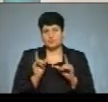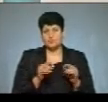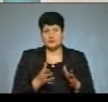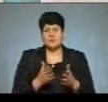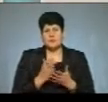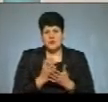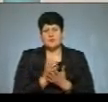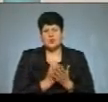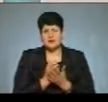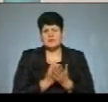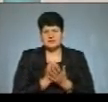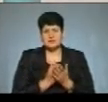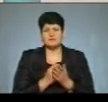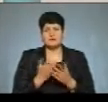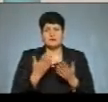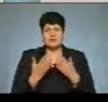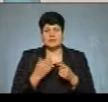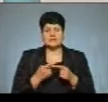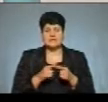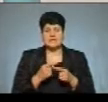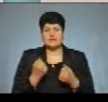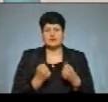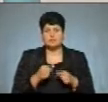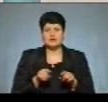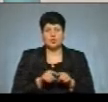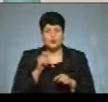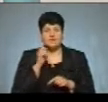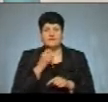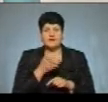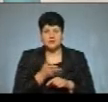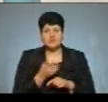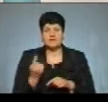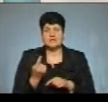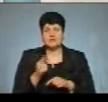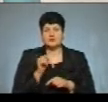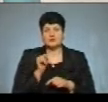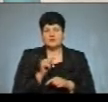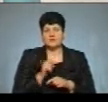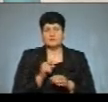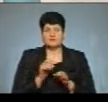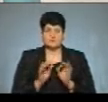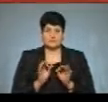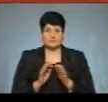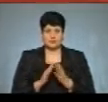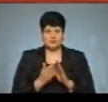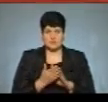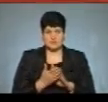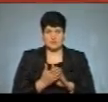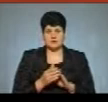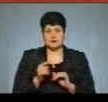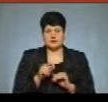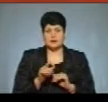маємо якісь резервні, але знову ж таки, такі ж автомобілі такого ж віку. Єдине, що вони в справному стані. І так